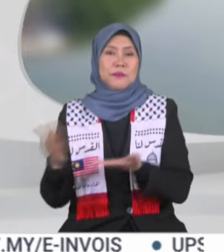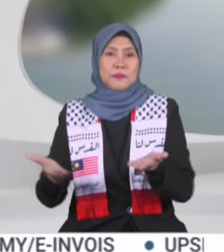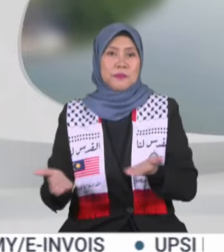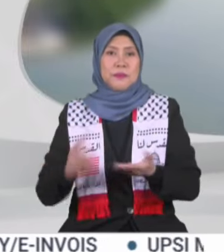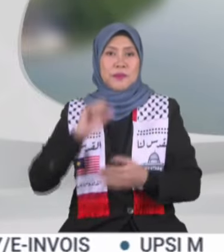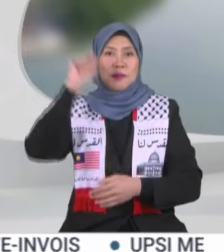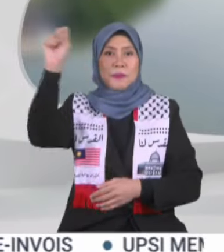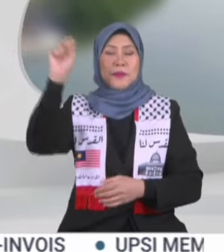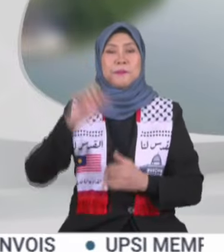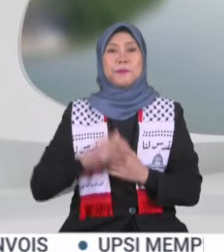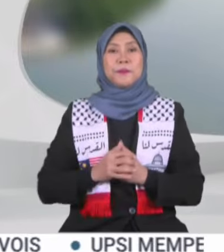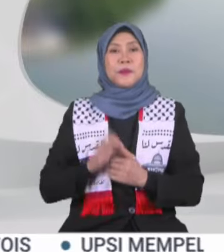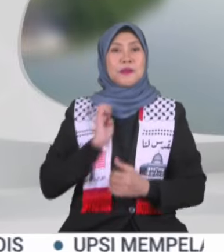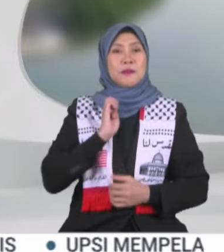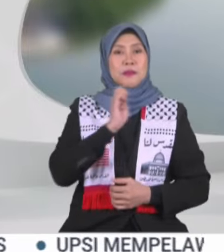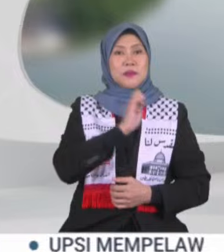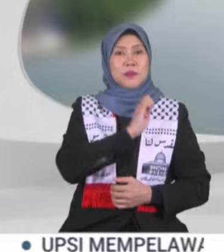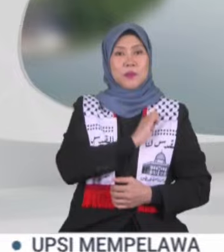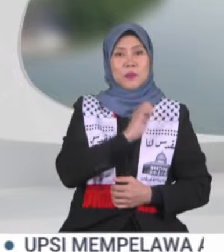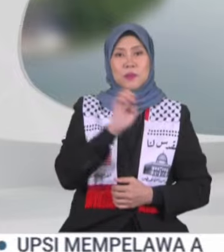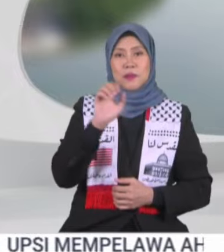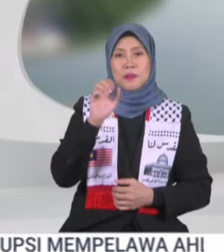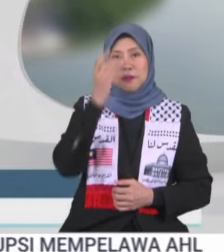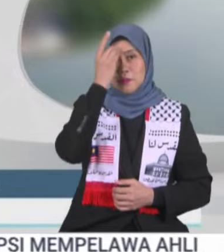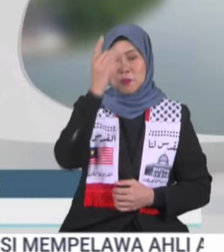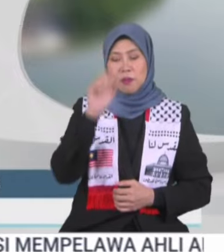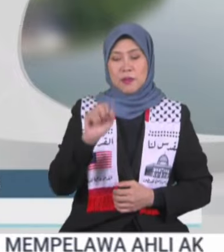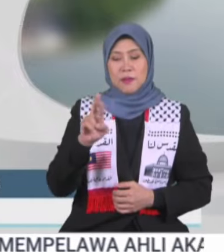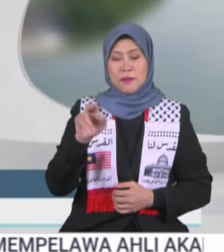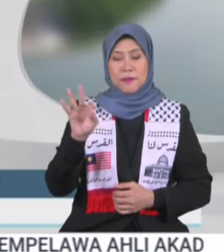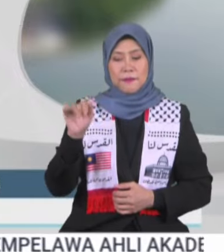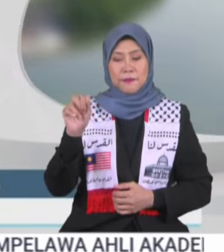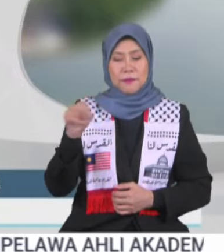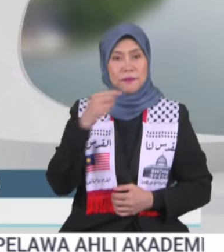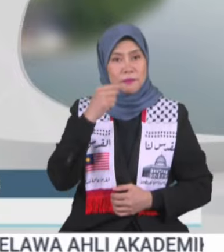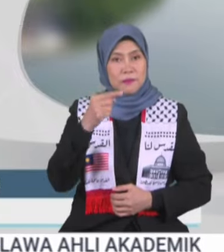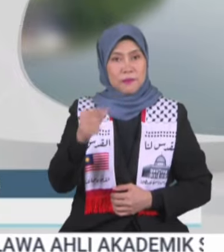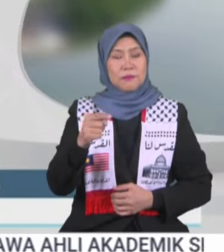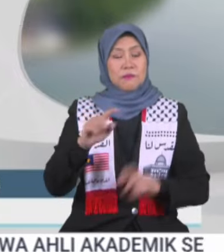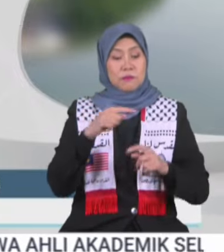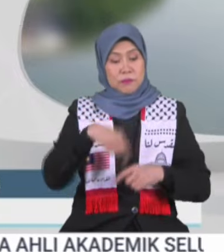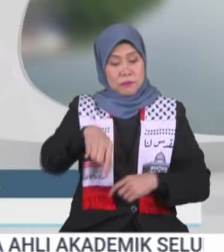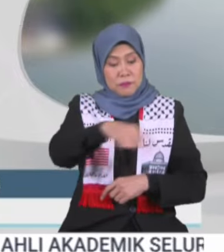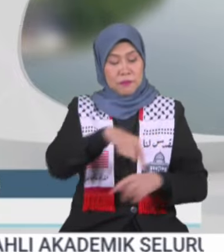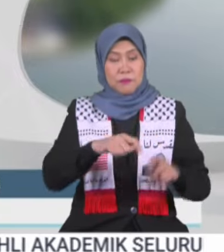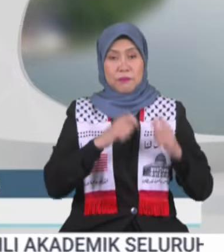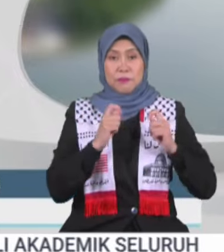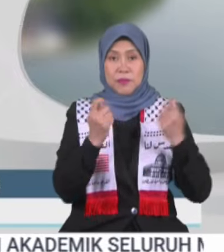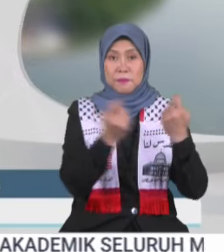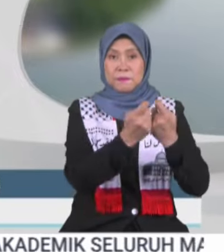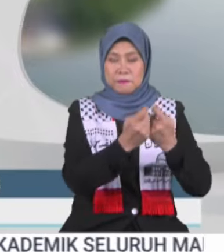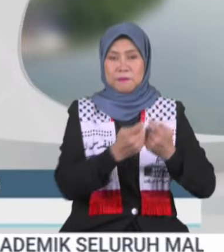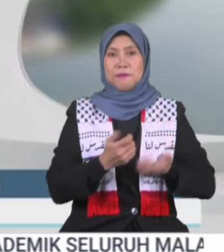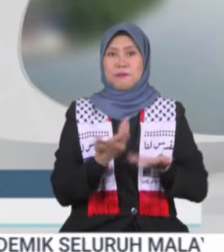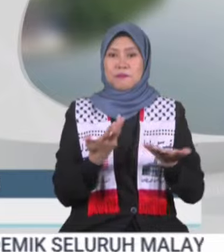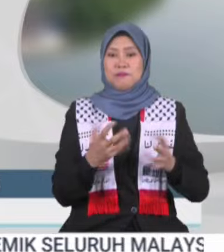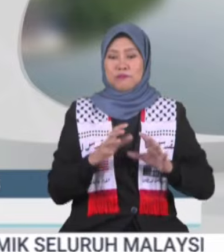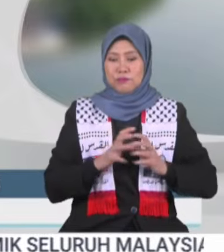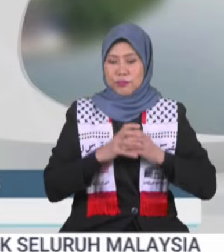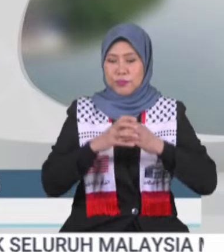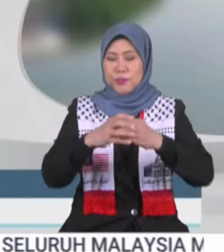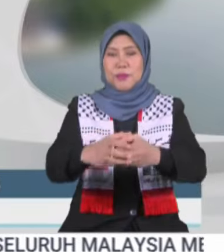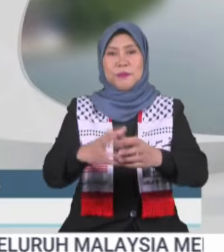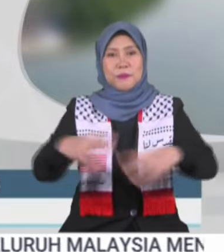pendidikan Sabah Datuk Dr Mohamad Arifin Mohamad Arif berkata mereka antara penggerak di peringkat akar umbi mengimarahkan